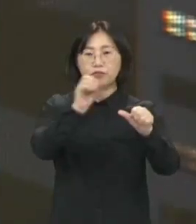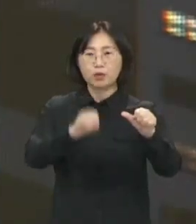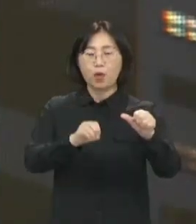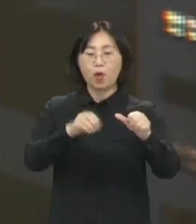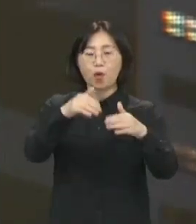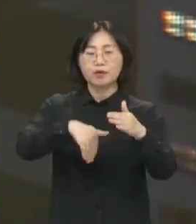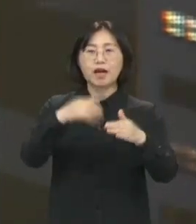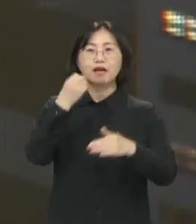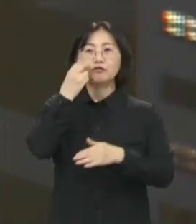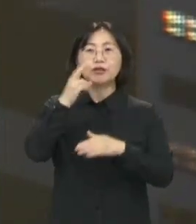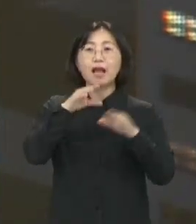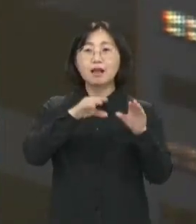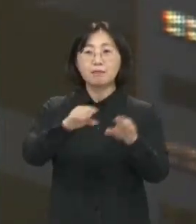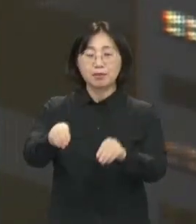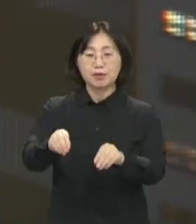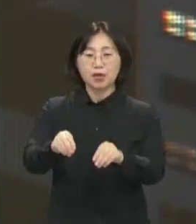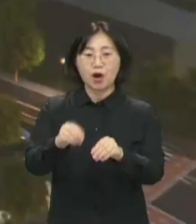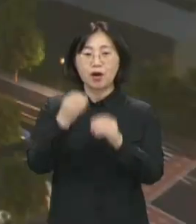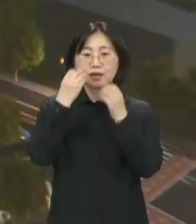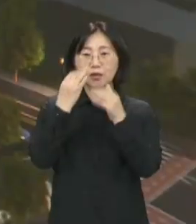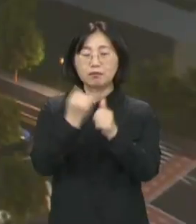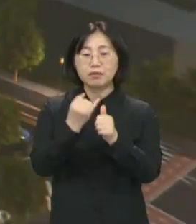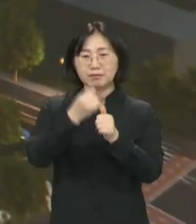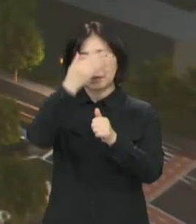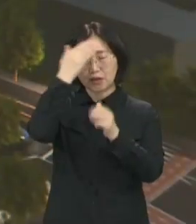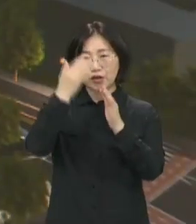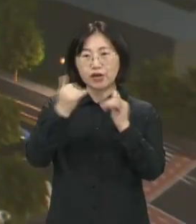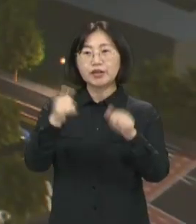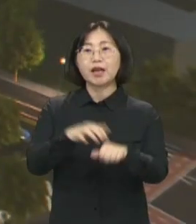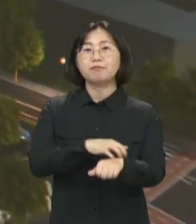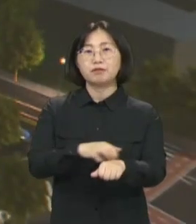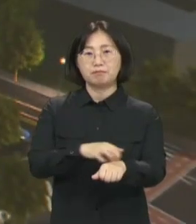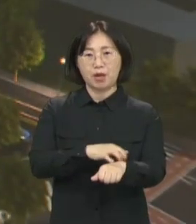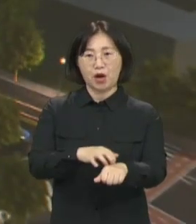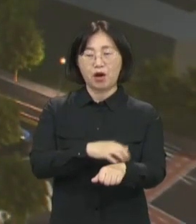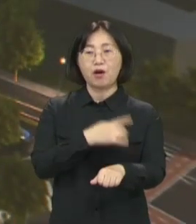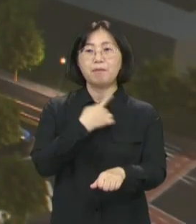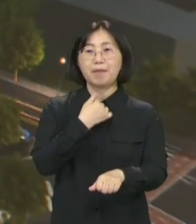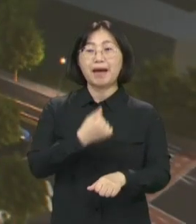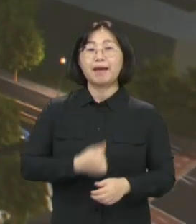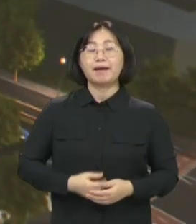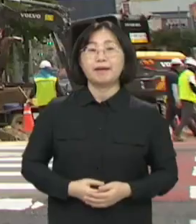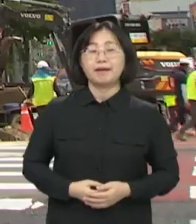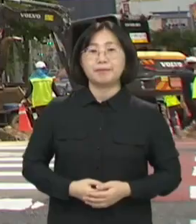달째 멈춰서며 신혼부부와 청년들의 큰 불편을 초래한 바 있습니다